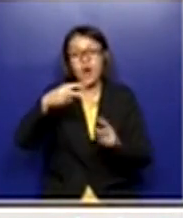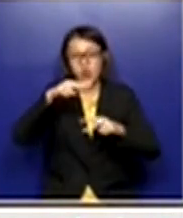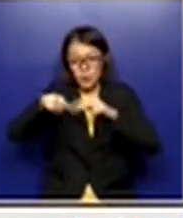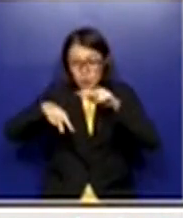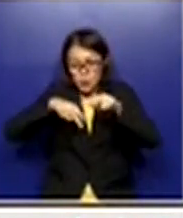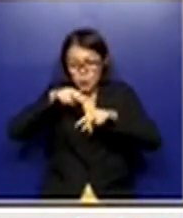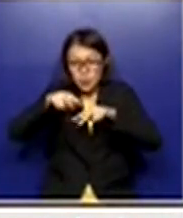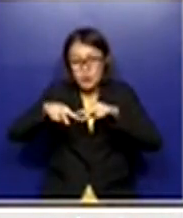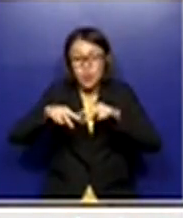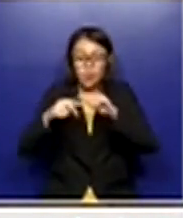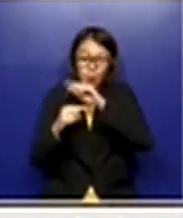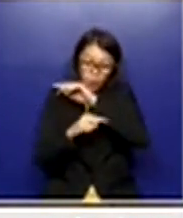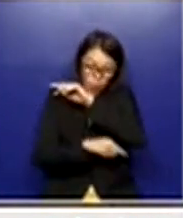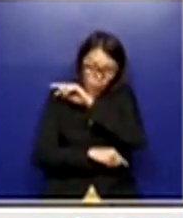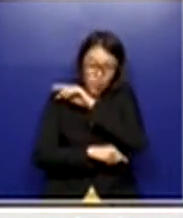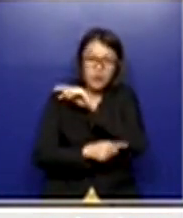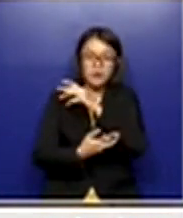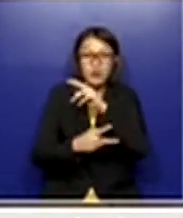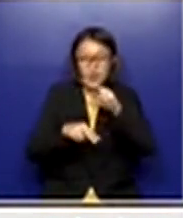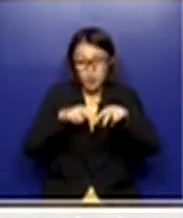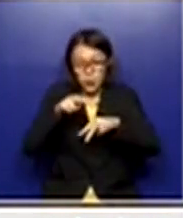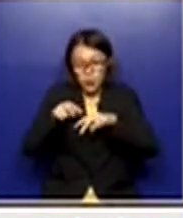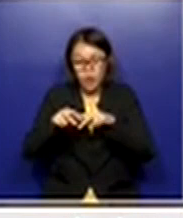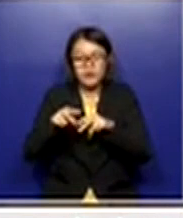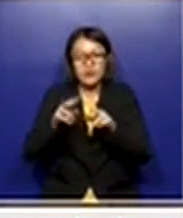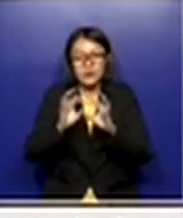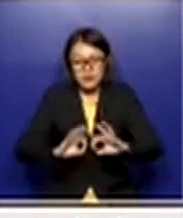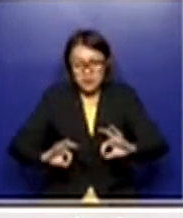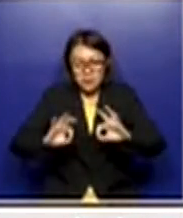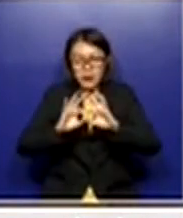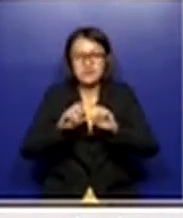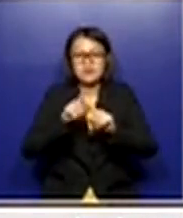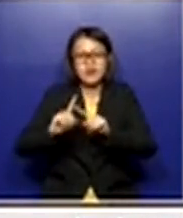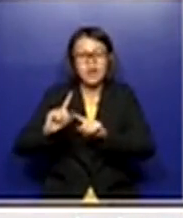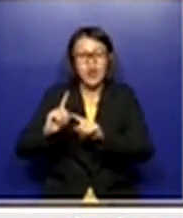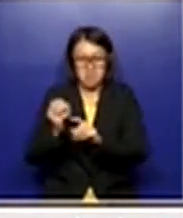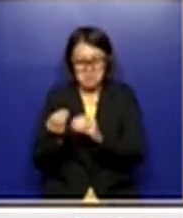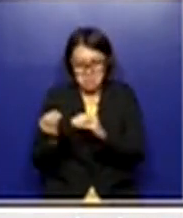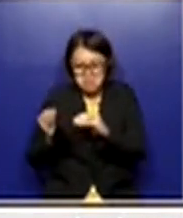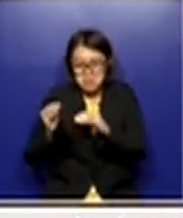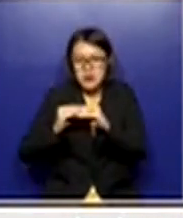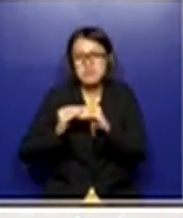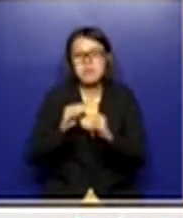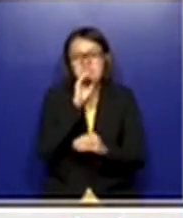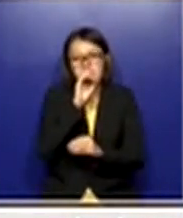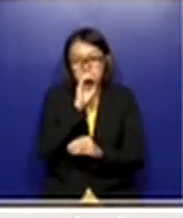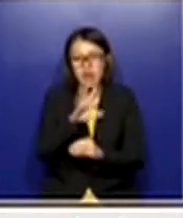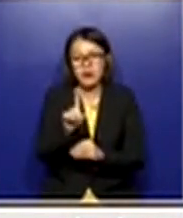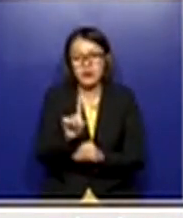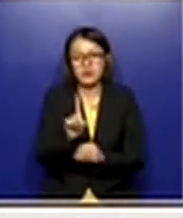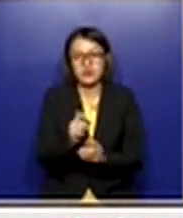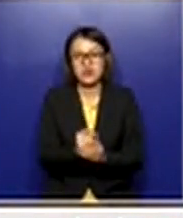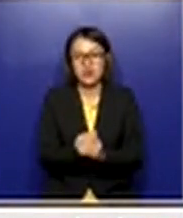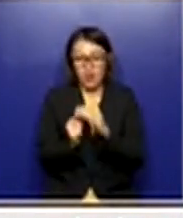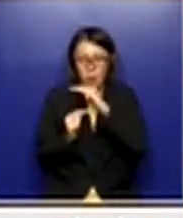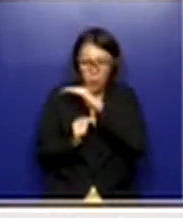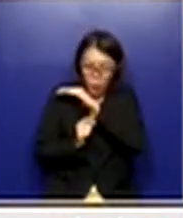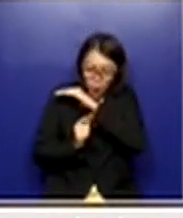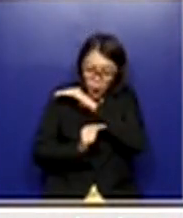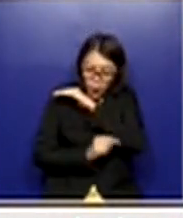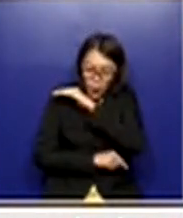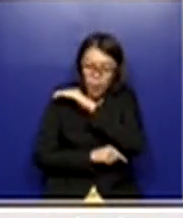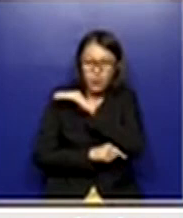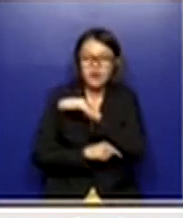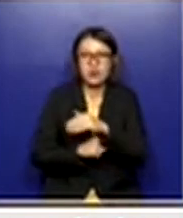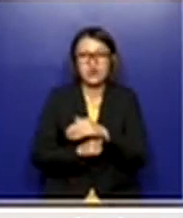บทุจริตแล้วก็ตรวจสอบเรื่องสำคัญต่างๆให้มากขึ้นนะคะก็ต้องเรียนว่าประเด็นทุจริตที่ไทย